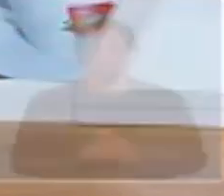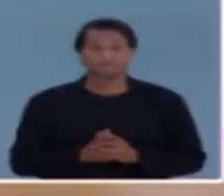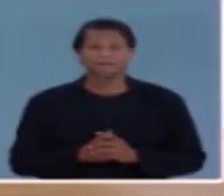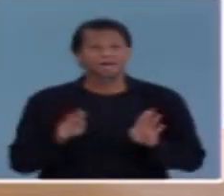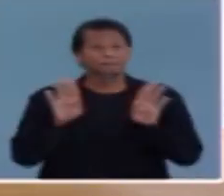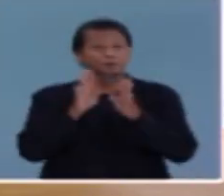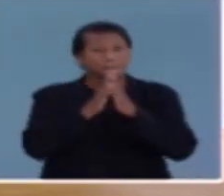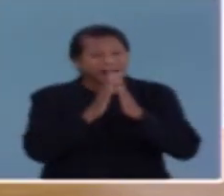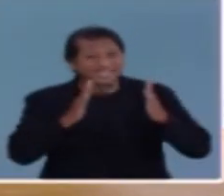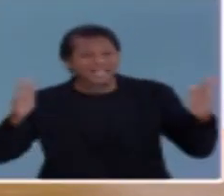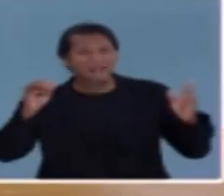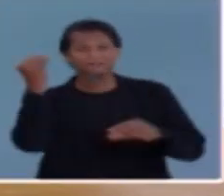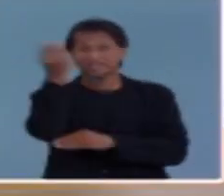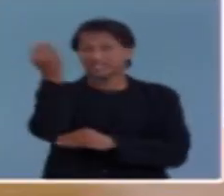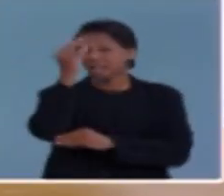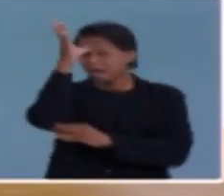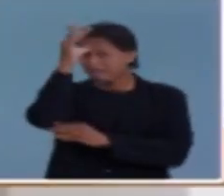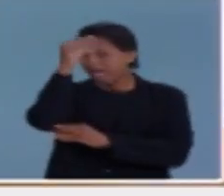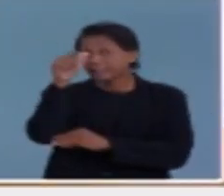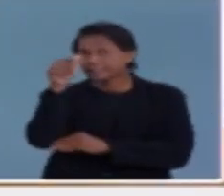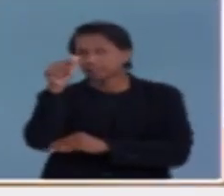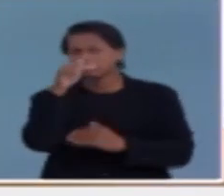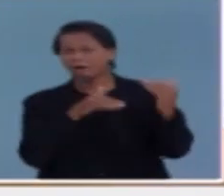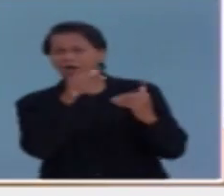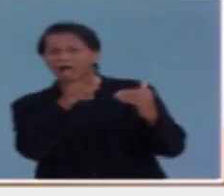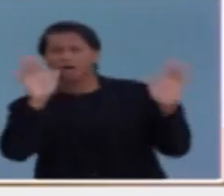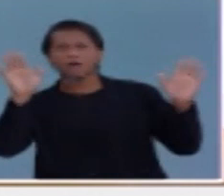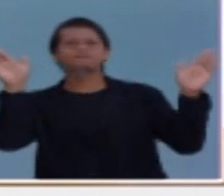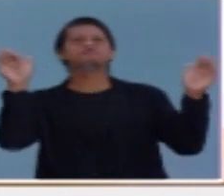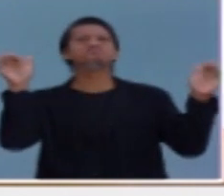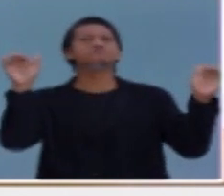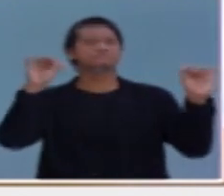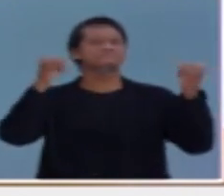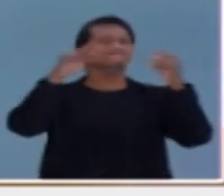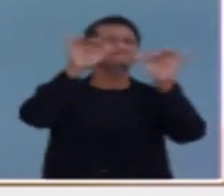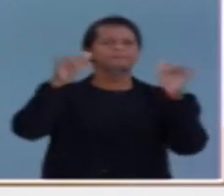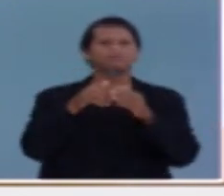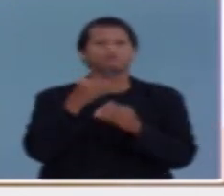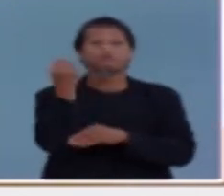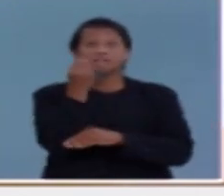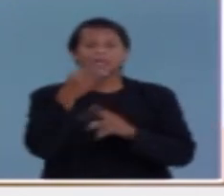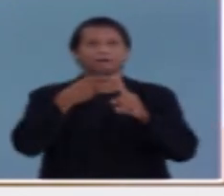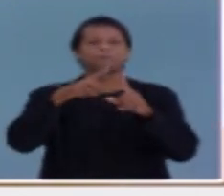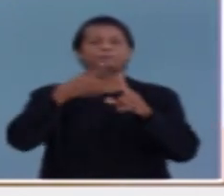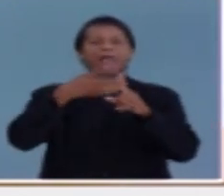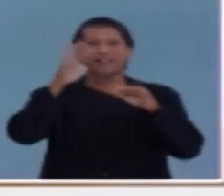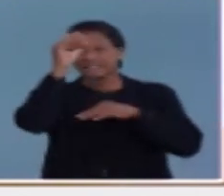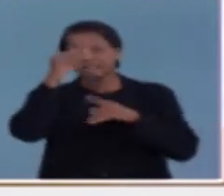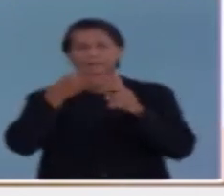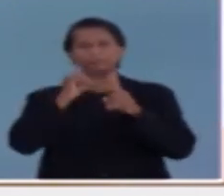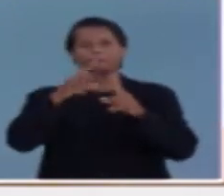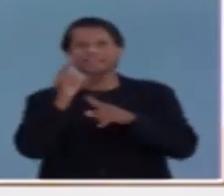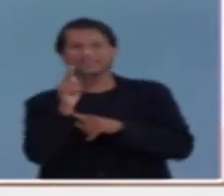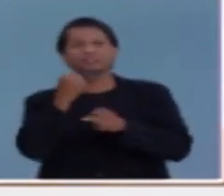Pemirsa, libur panjang wisata Bali tawarkan beraneka atraksi burung di area wisata Bali Bird Park, Singapadu, Gianyar, Bali.